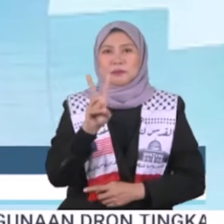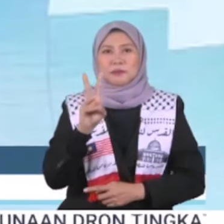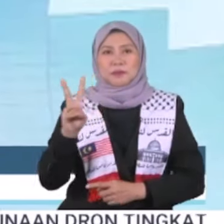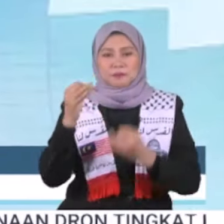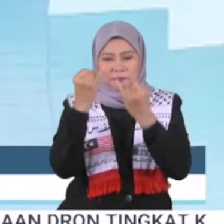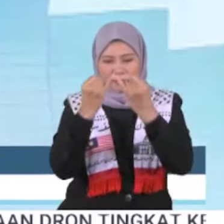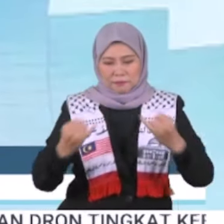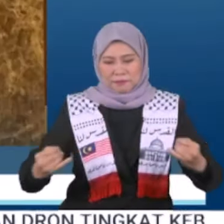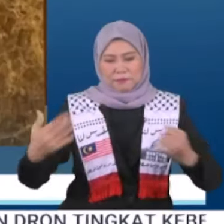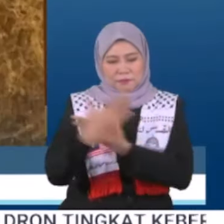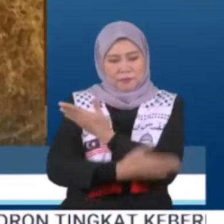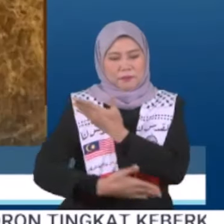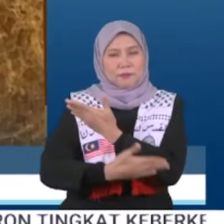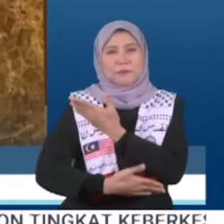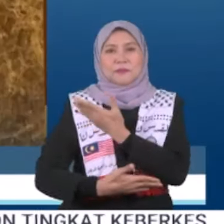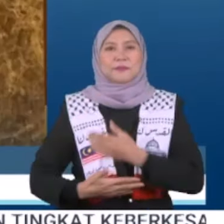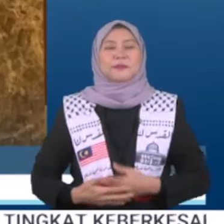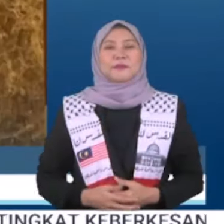Negara.